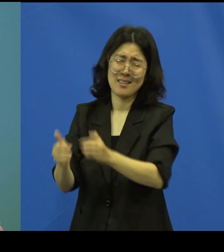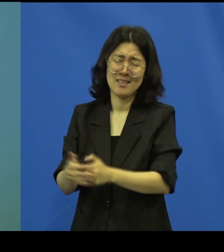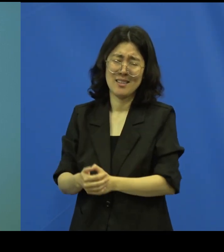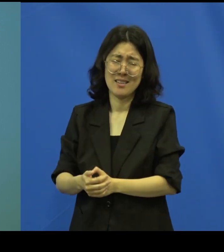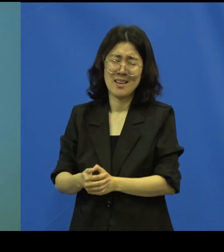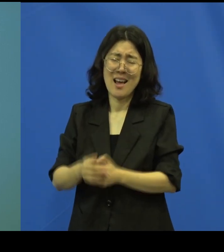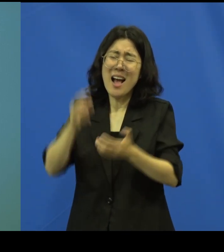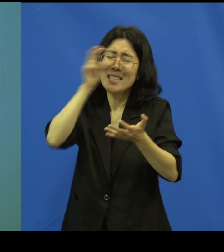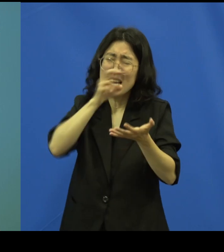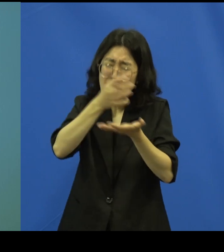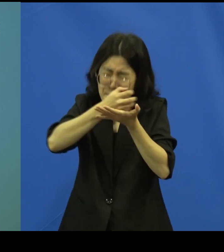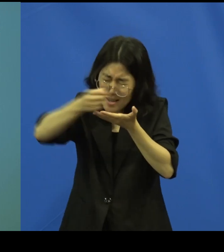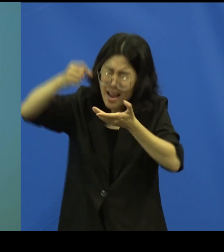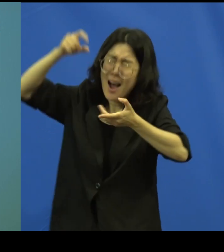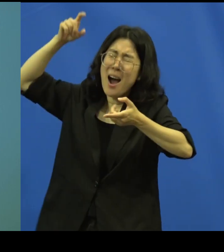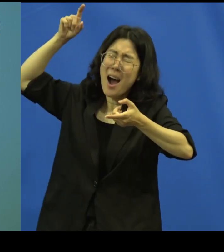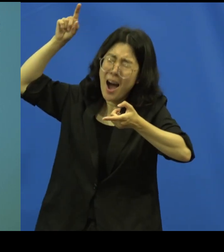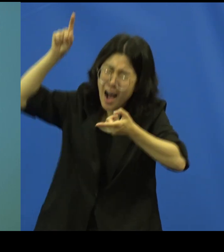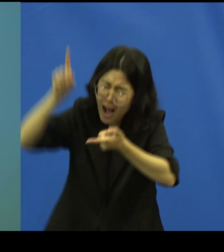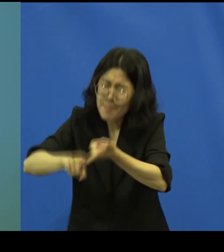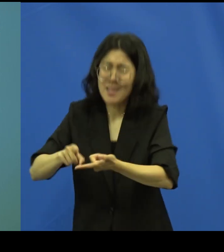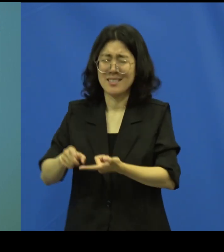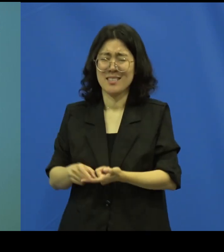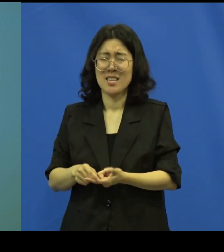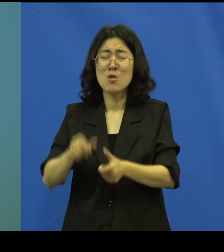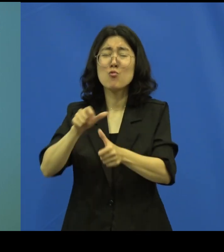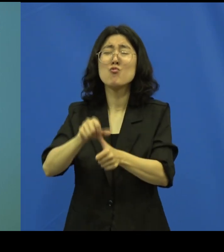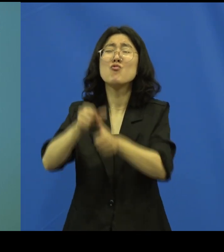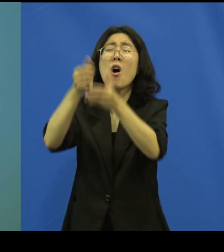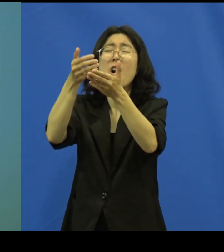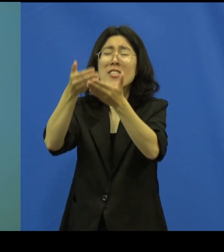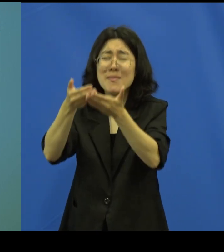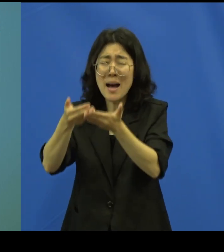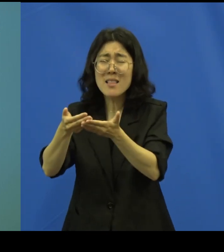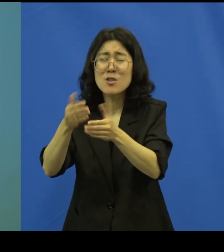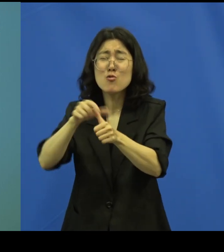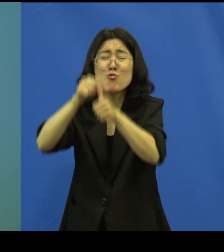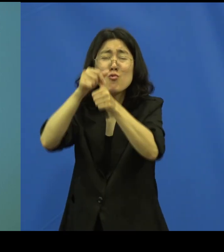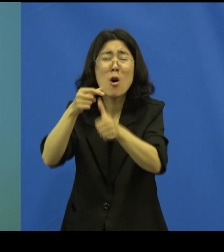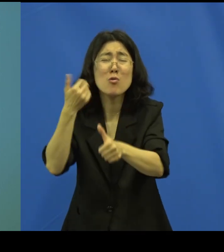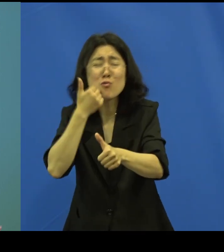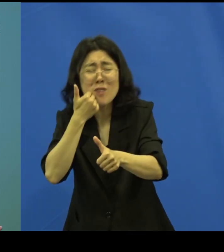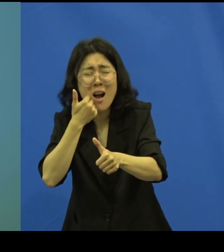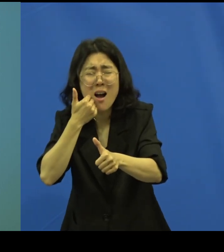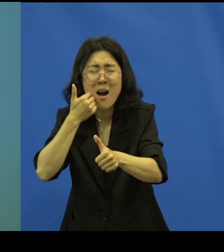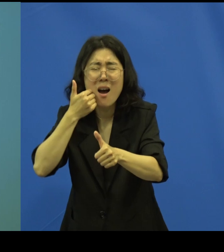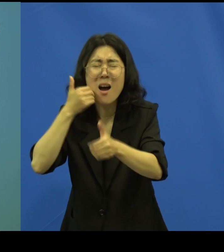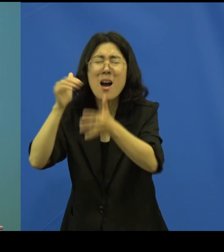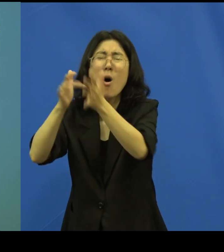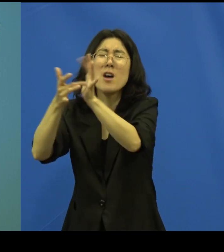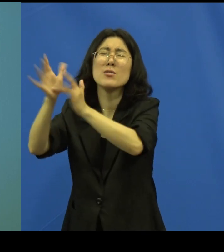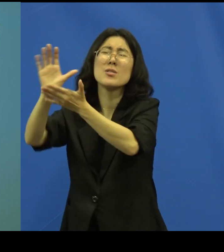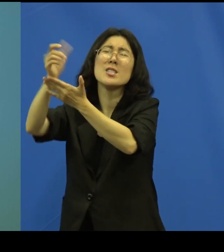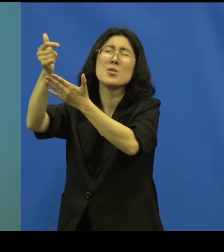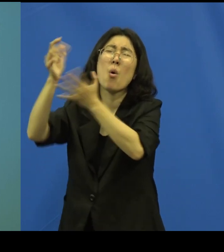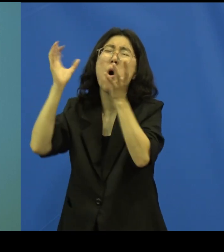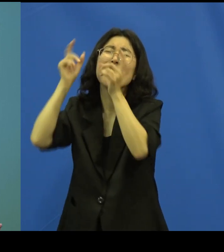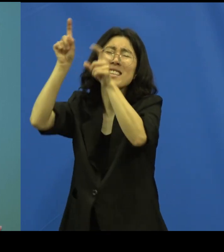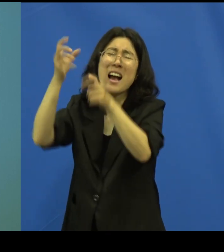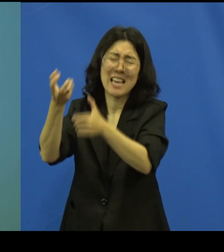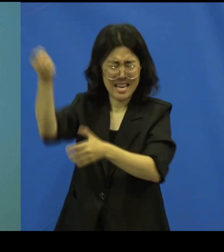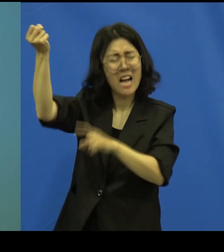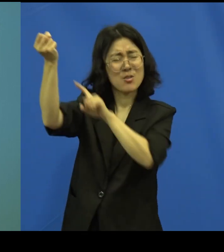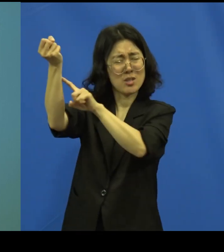찬양받기에 합당하신 분, 구원하심이 보좌에 앉으신 우리 하나님과 어린 양에게 있도록 아멘.